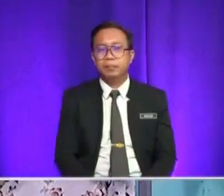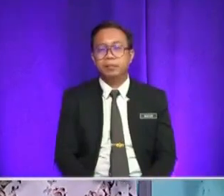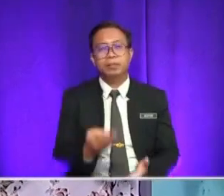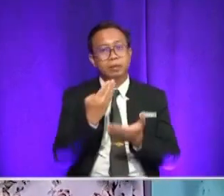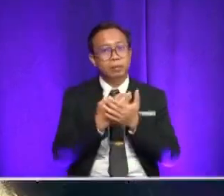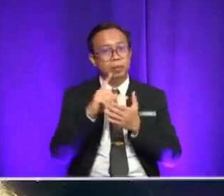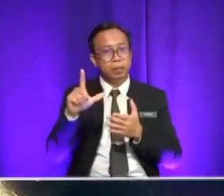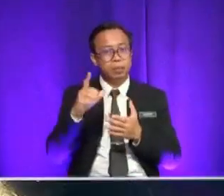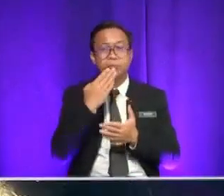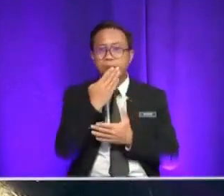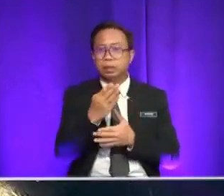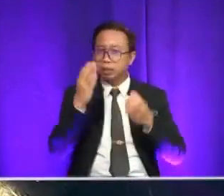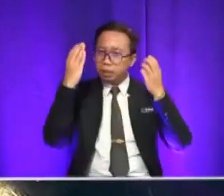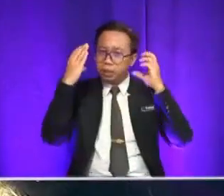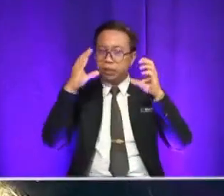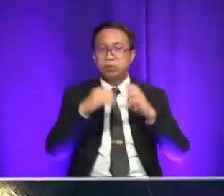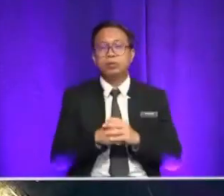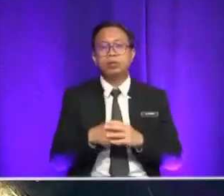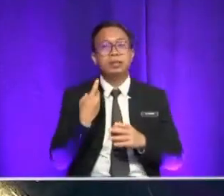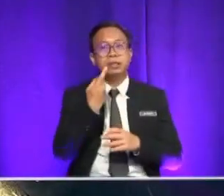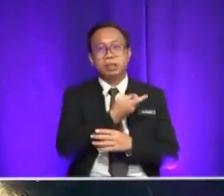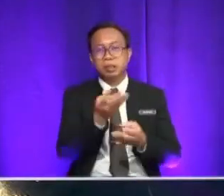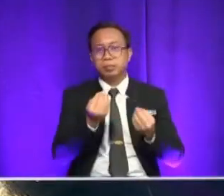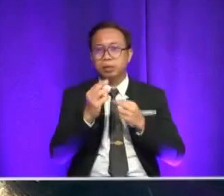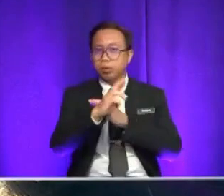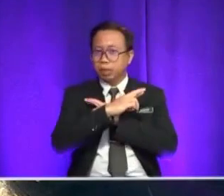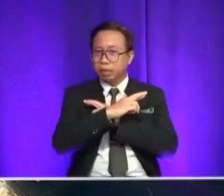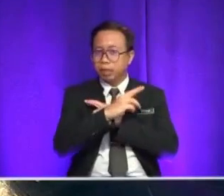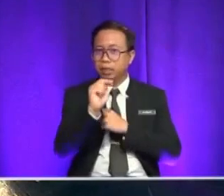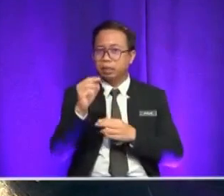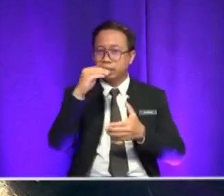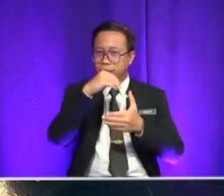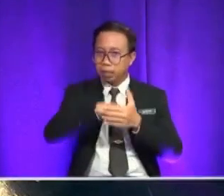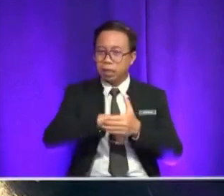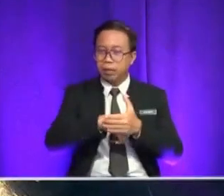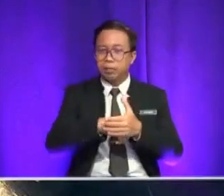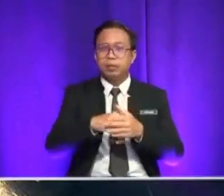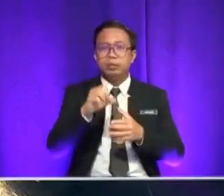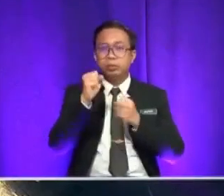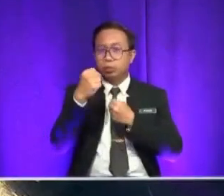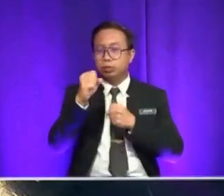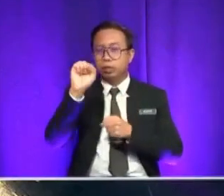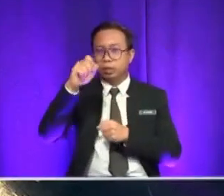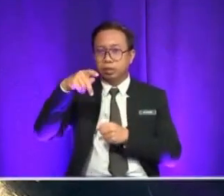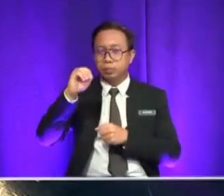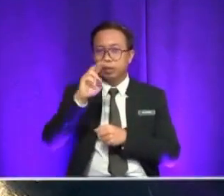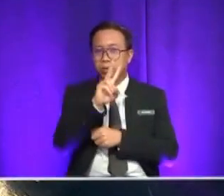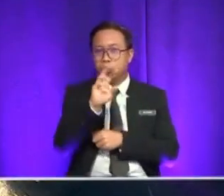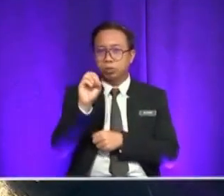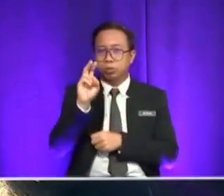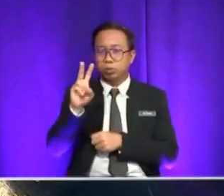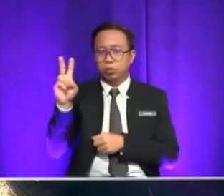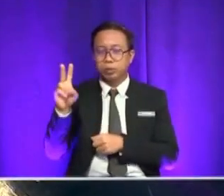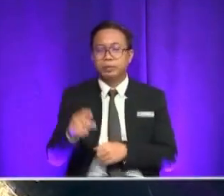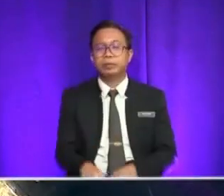Baik. Alright. Terima kasih, cikgu. Kita nak berhenti rehat sekali lagi. Selepas ini, kita akan kembali dalam Sukses SPM